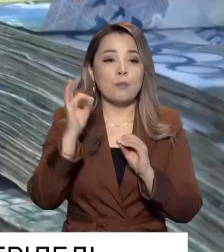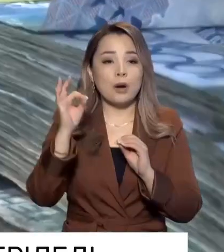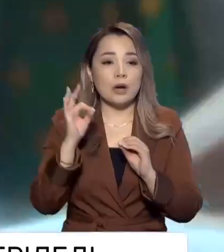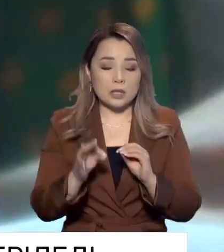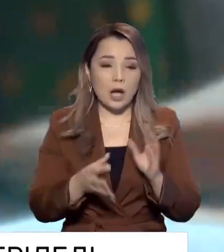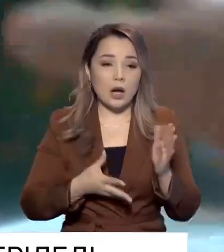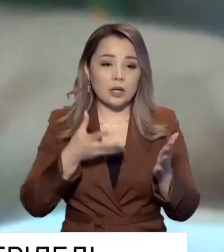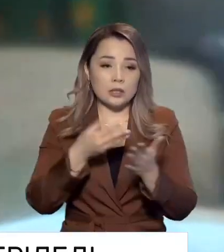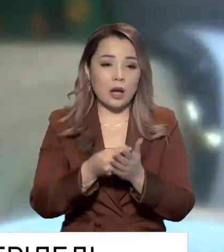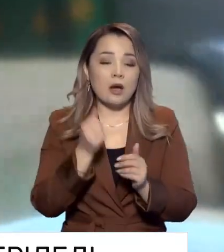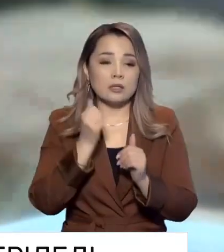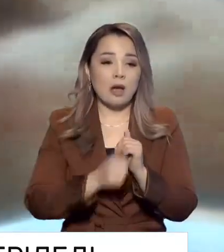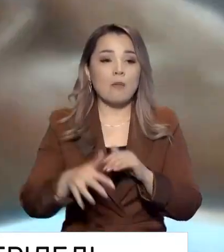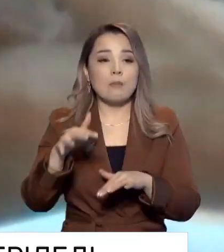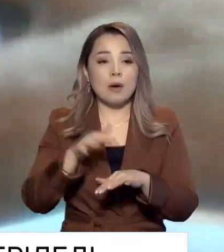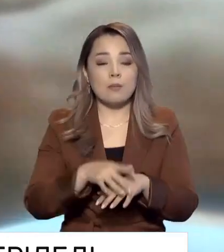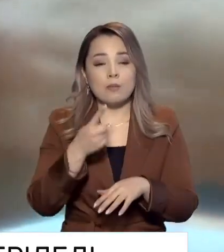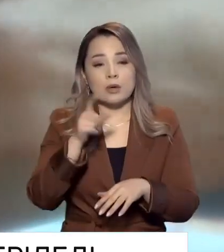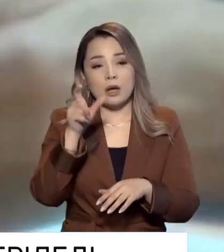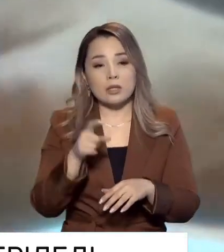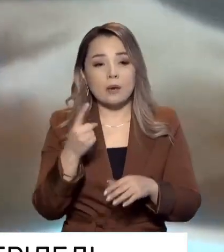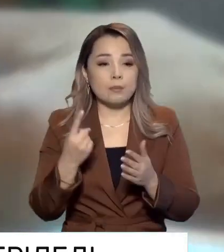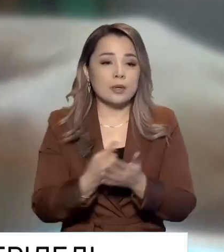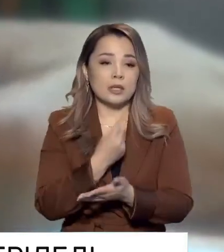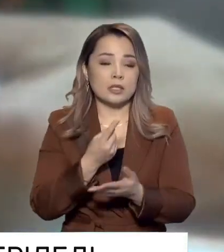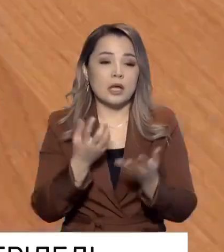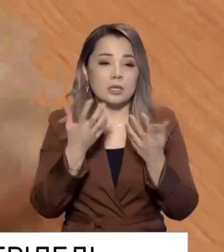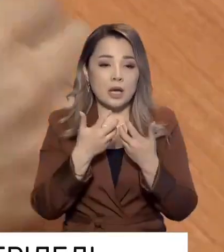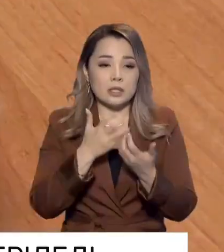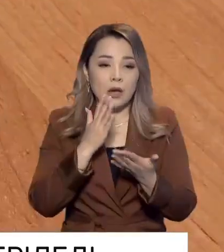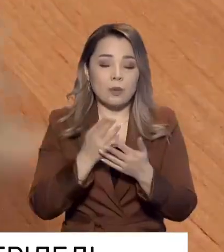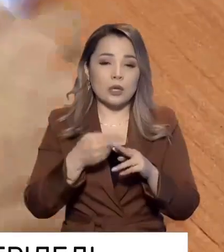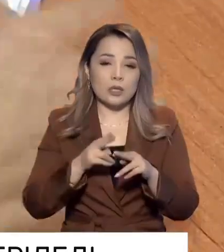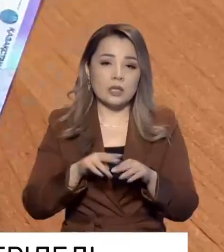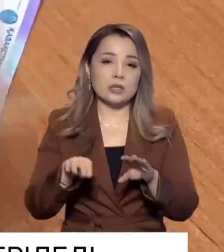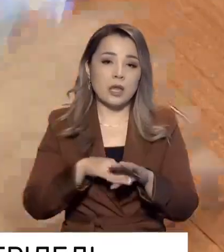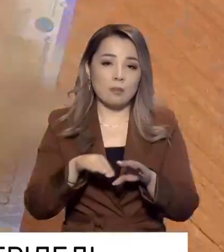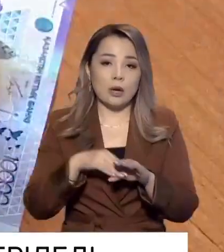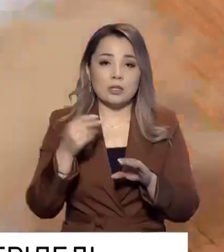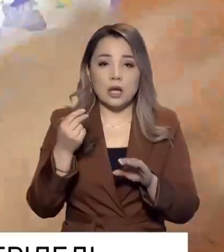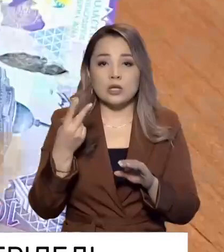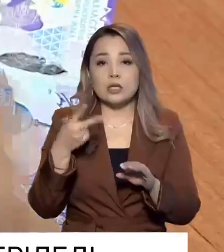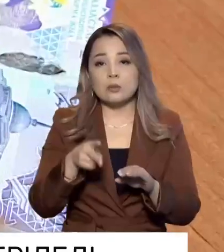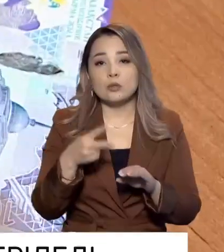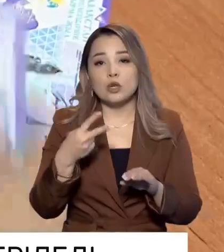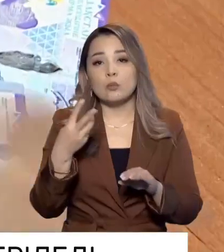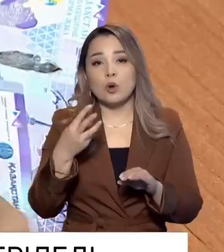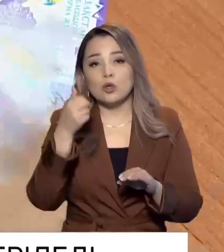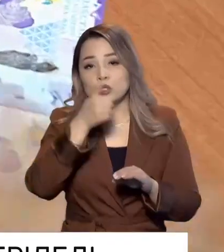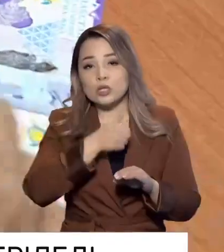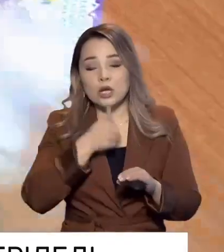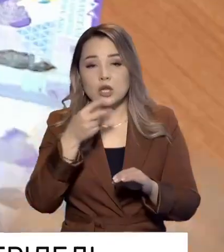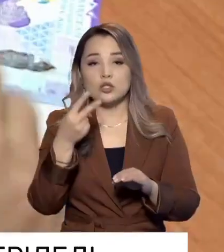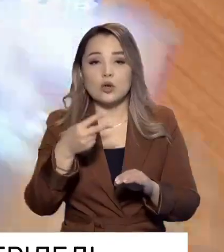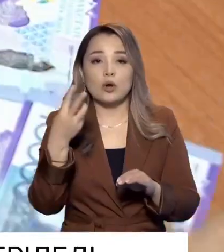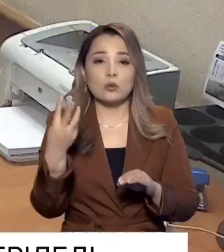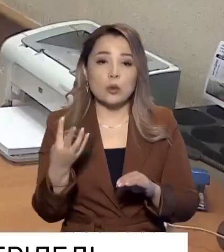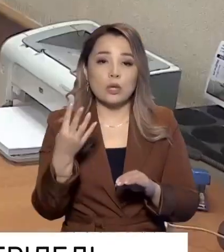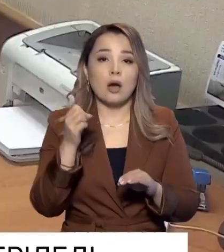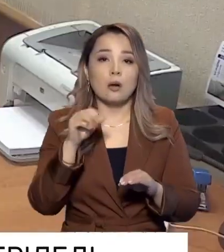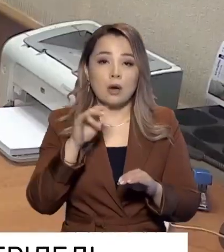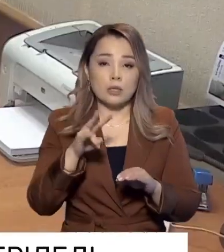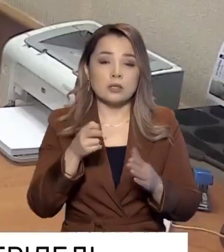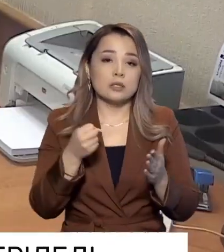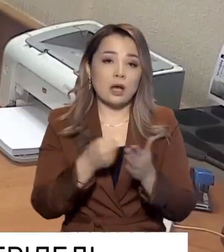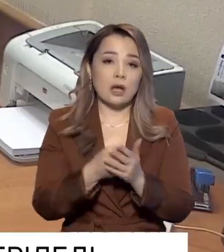10% өтемақы әр банкте бір адамға бір рет есептеледі және олардың депозиттегі ақшасы 2023 жылдың 24